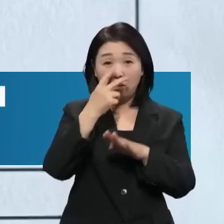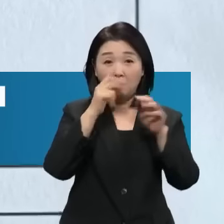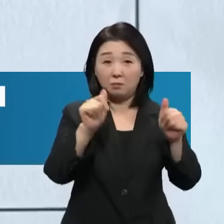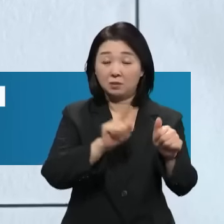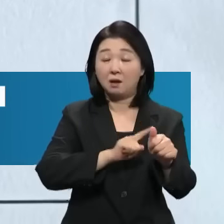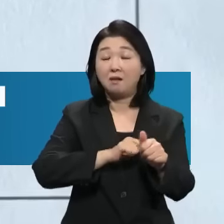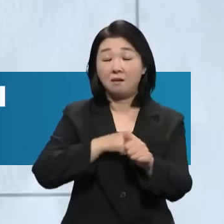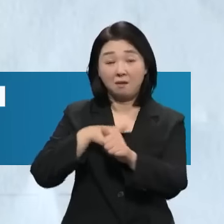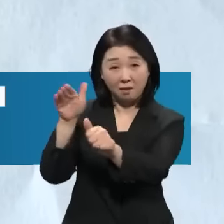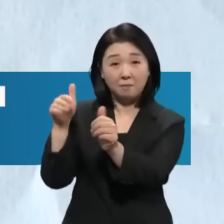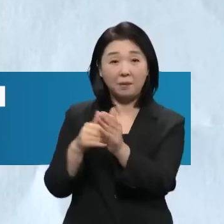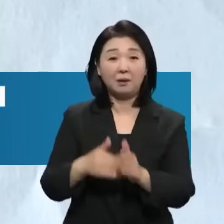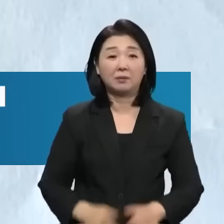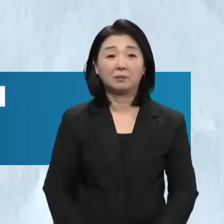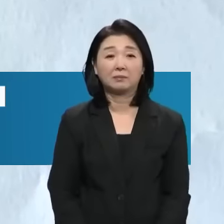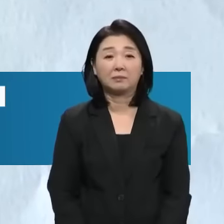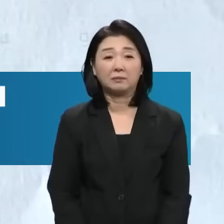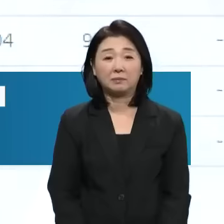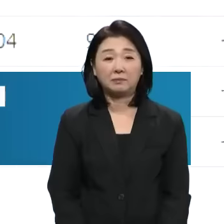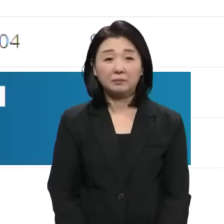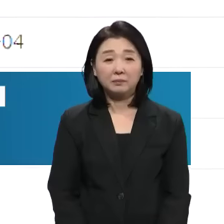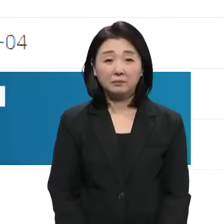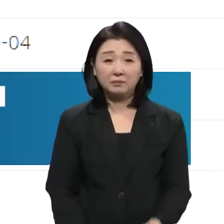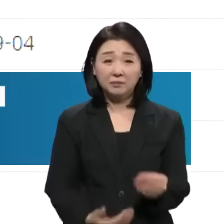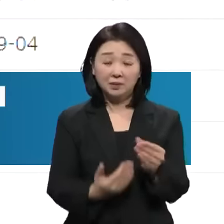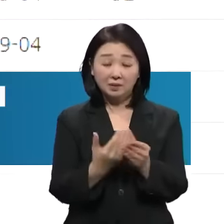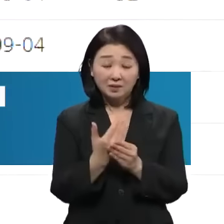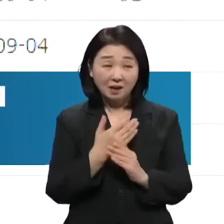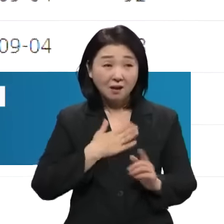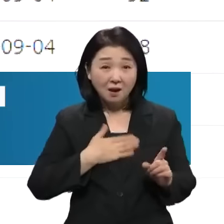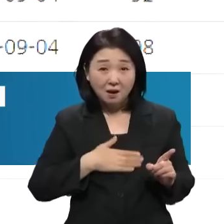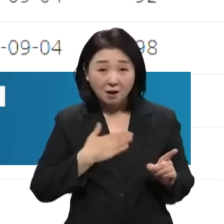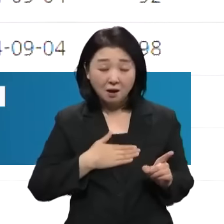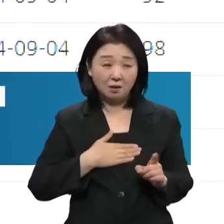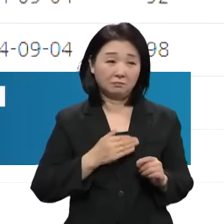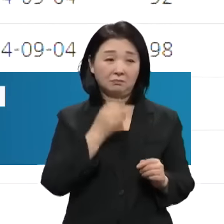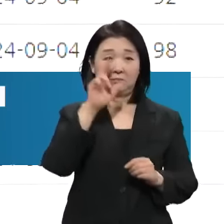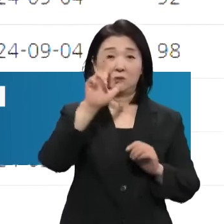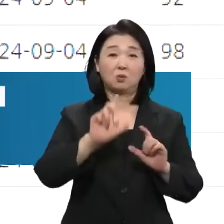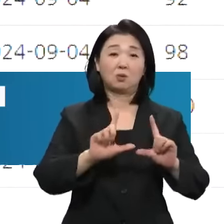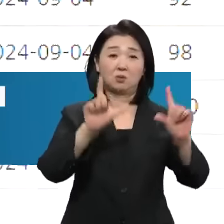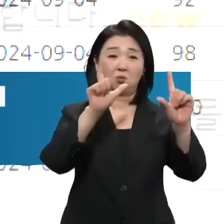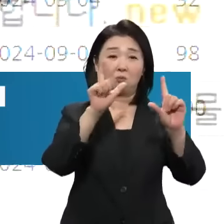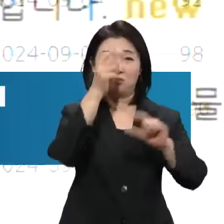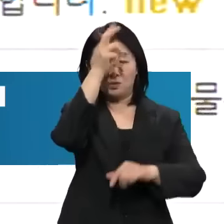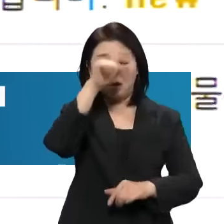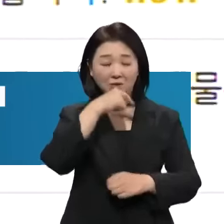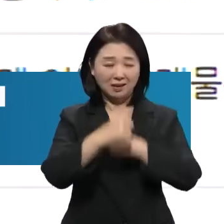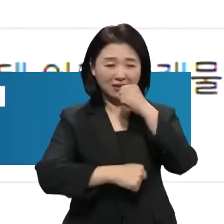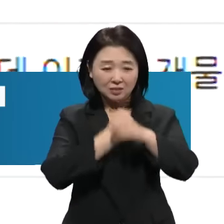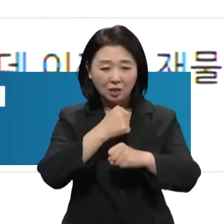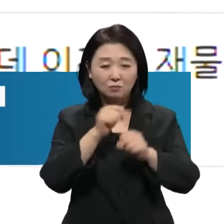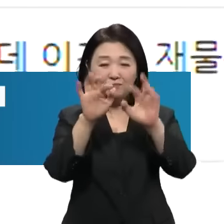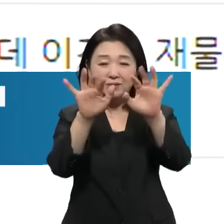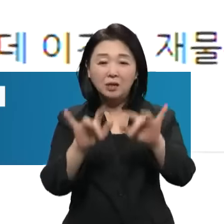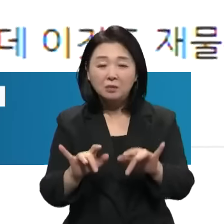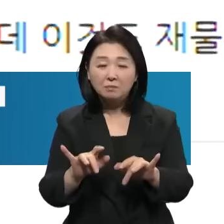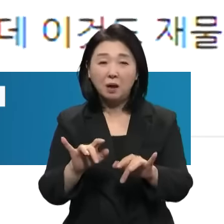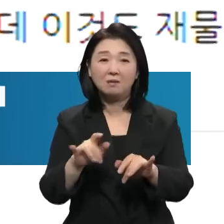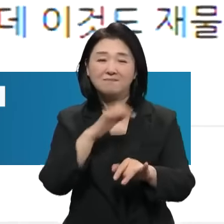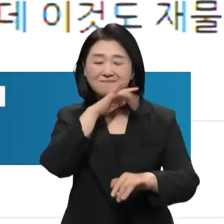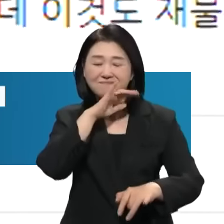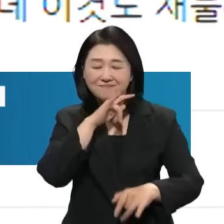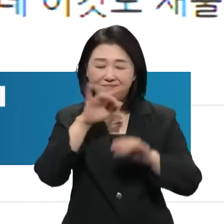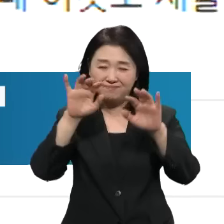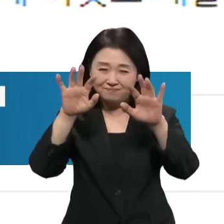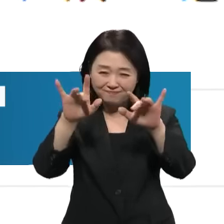송치했다, 이렇게 밝히기도 했는데요. 사건이 알려지자 용인동부경찰서의 온라인 자유 게시판엔 300개가 넘는